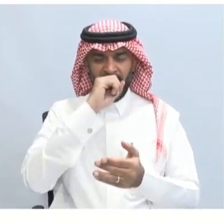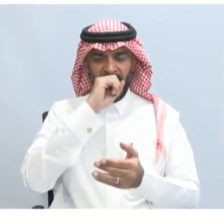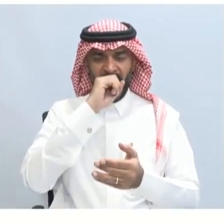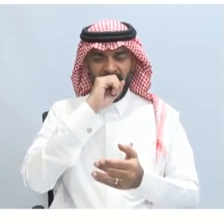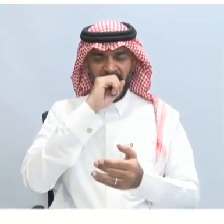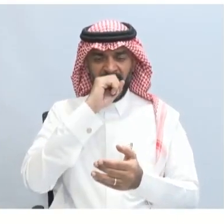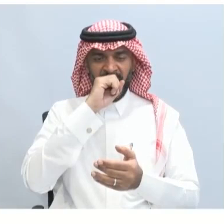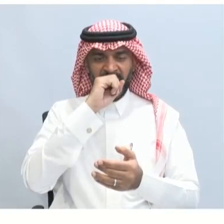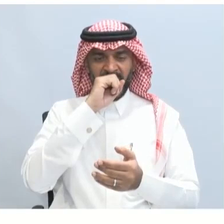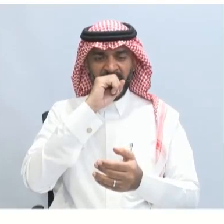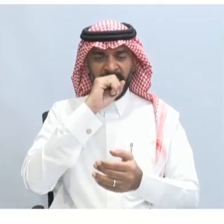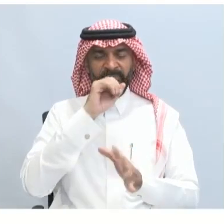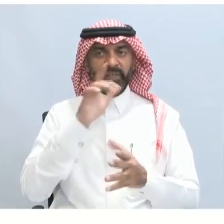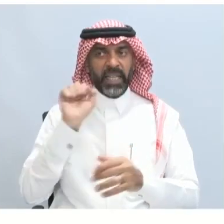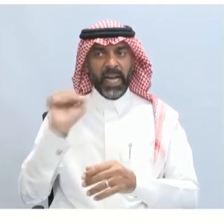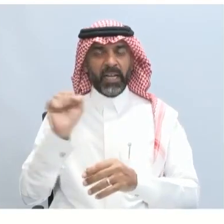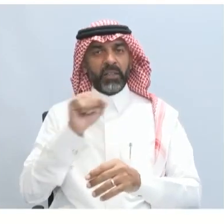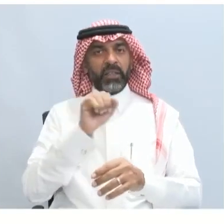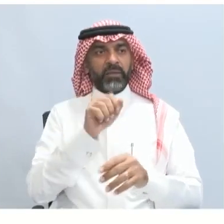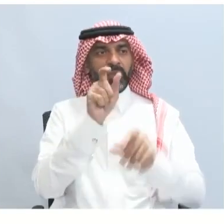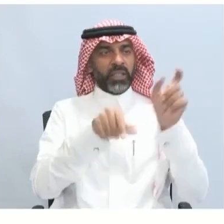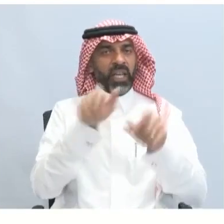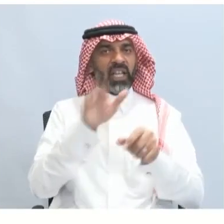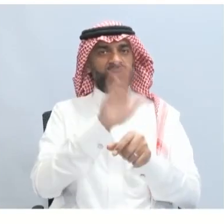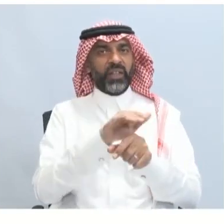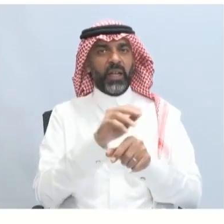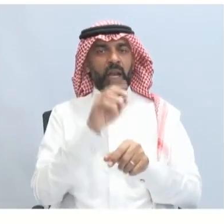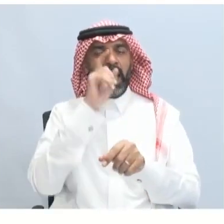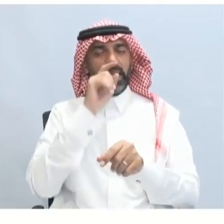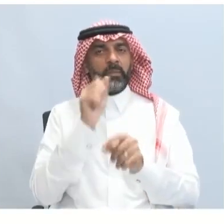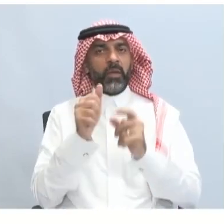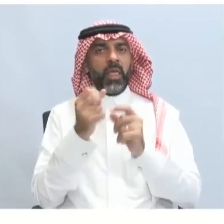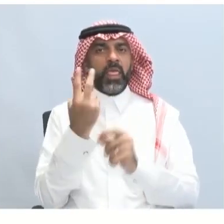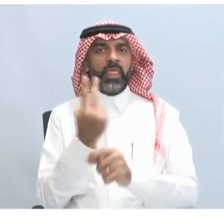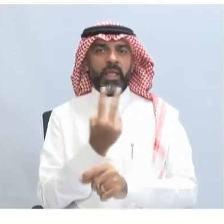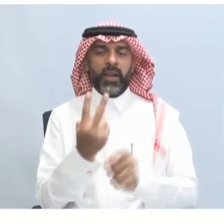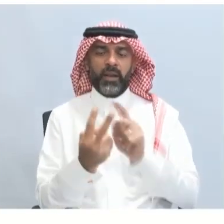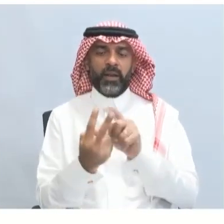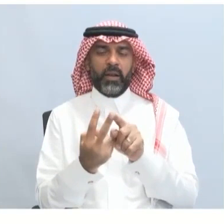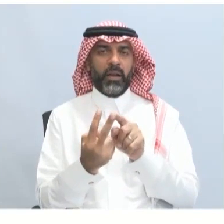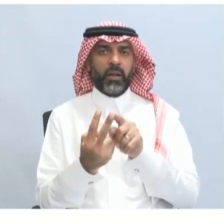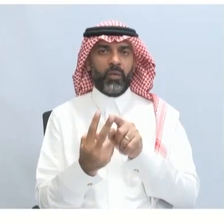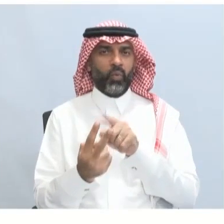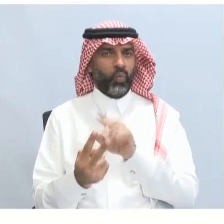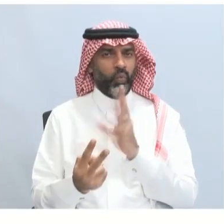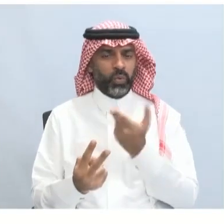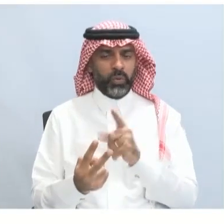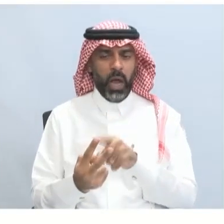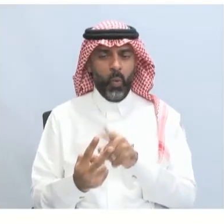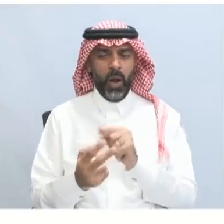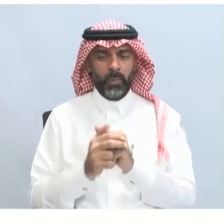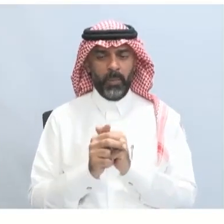يفترض وجود الاشخاص من ناحيتين اولا ينظر الى امرين في جانب الحق هذا